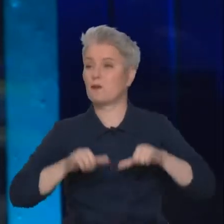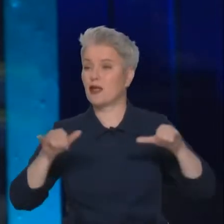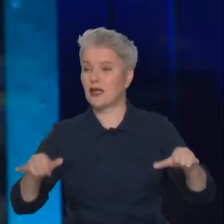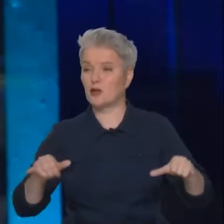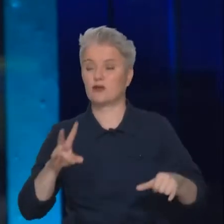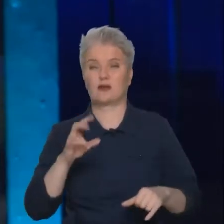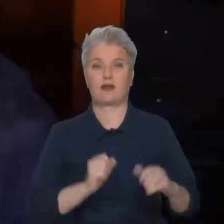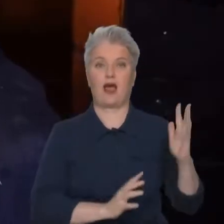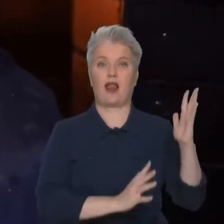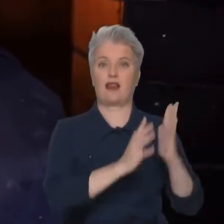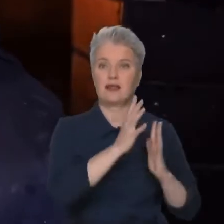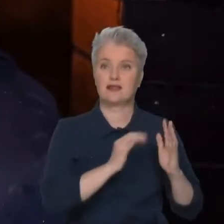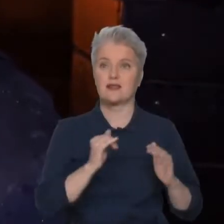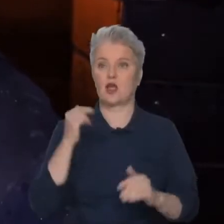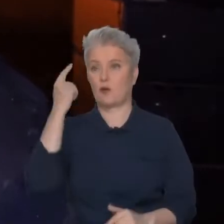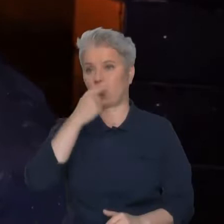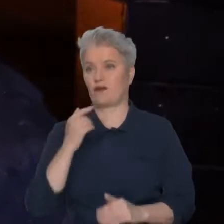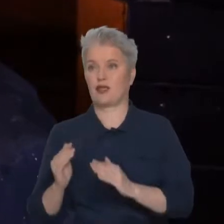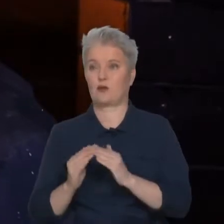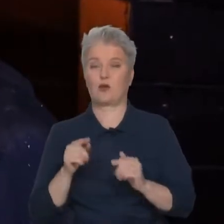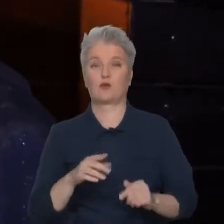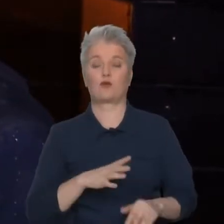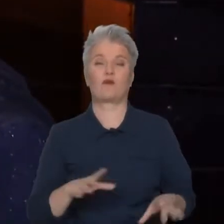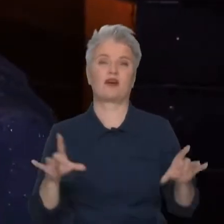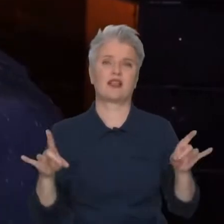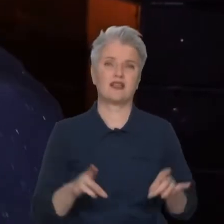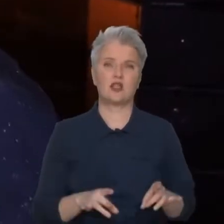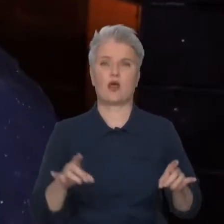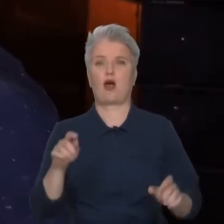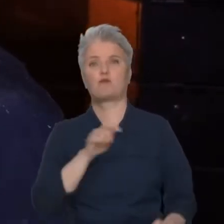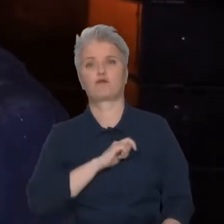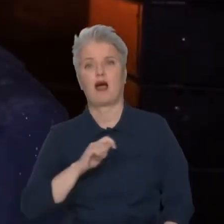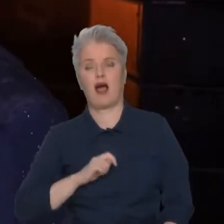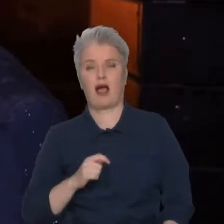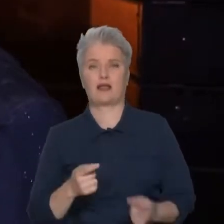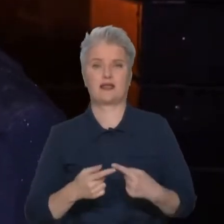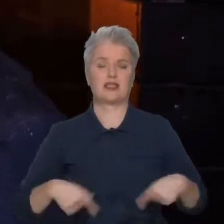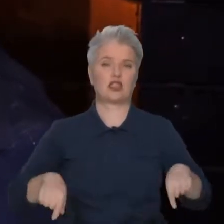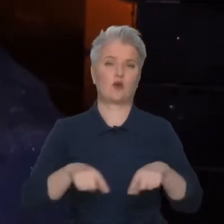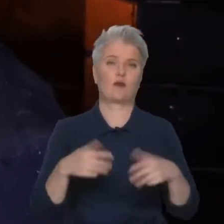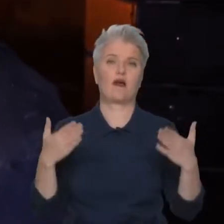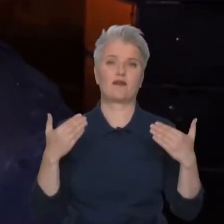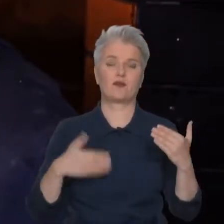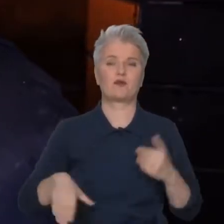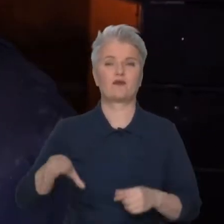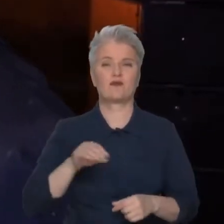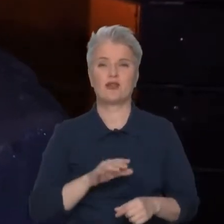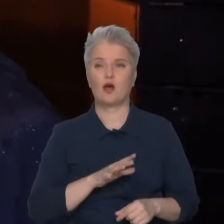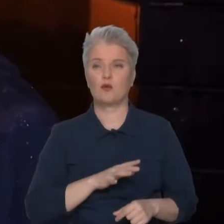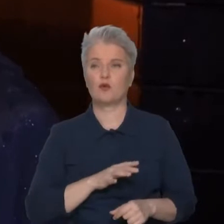будинки. Тут знаходився ресторан, бані, зони відпочинку, все було зроблено